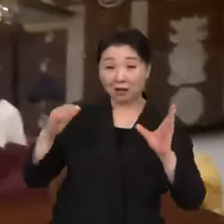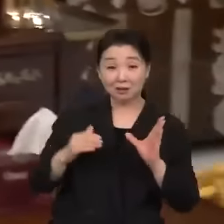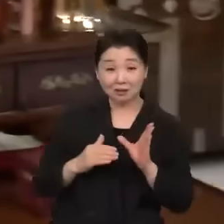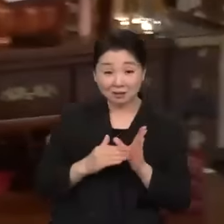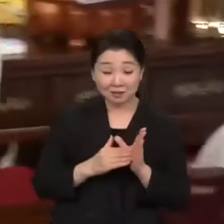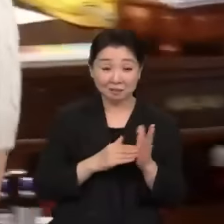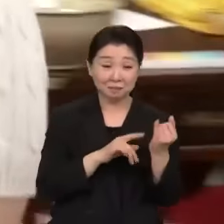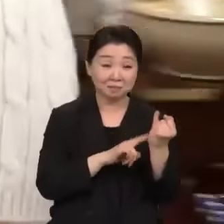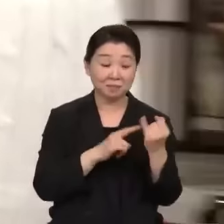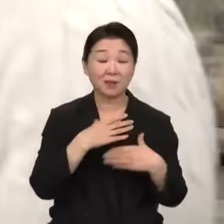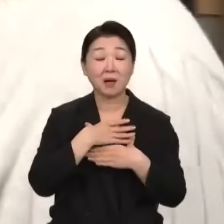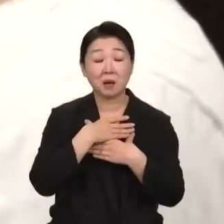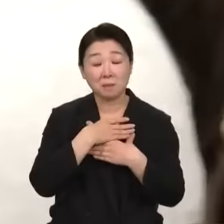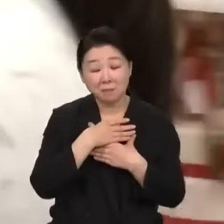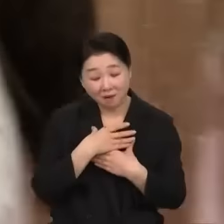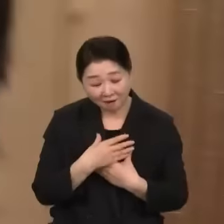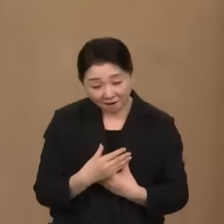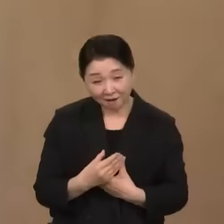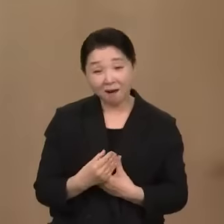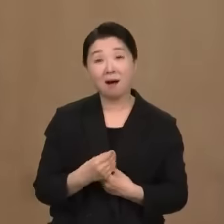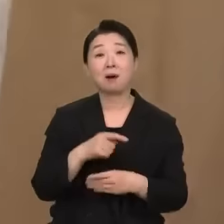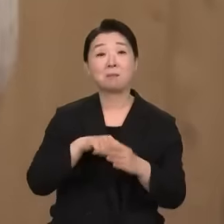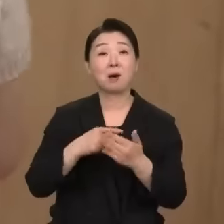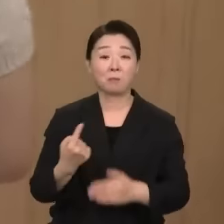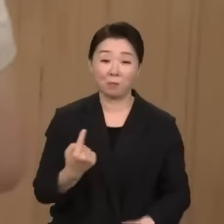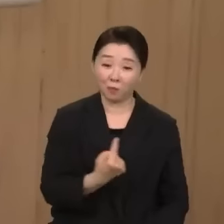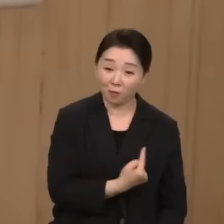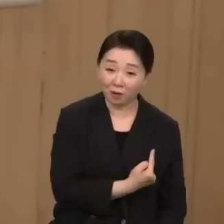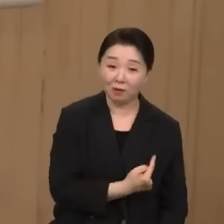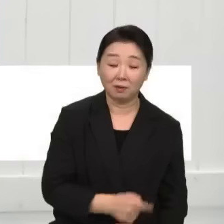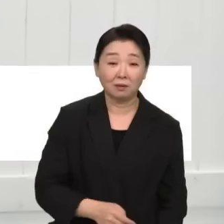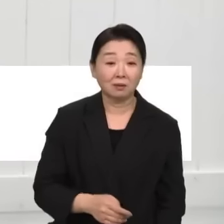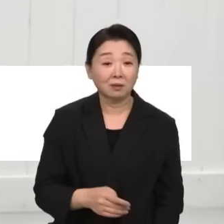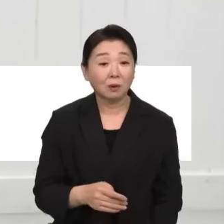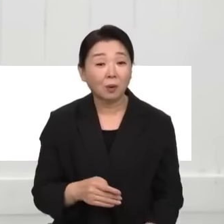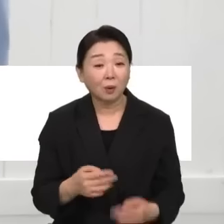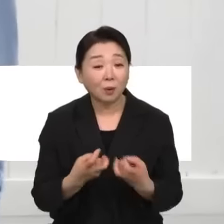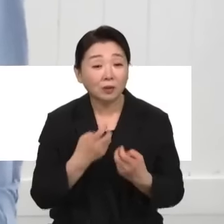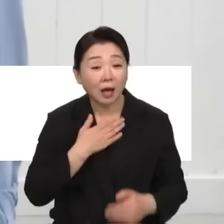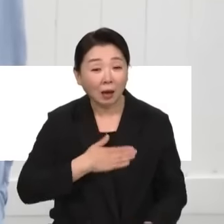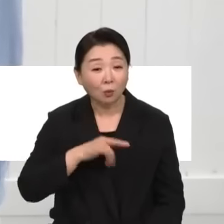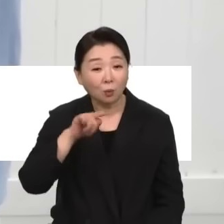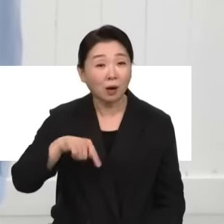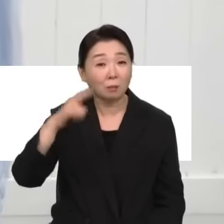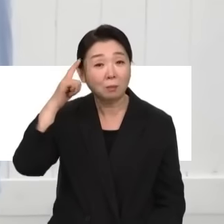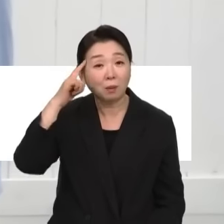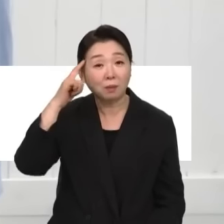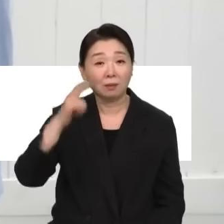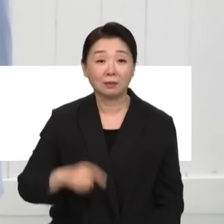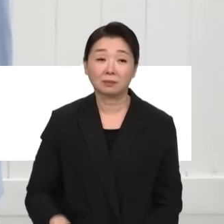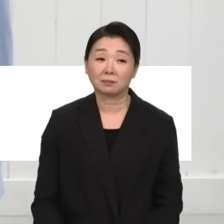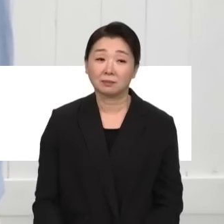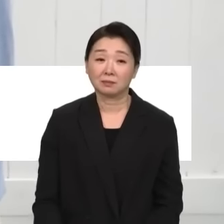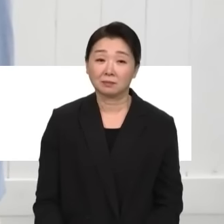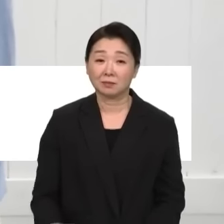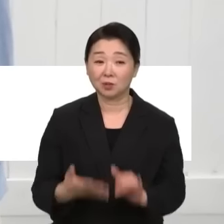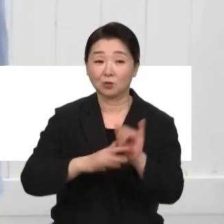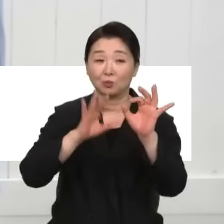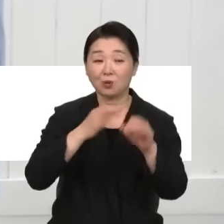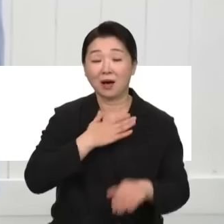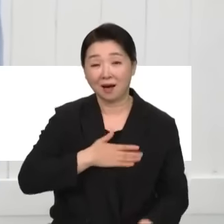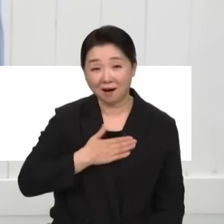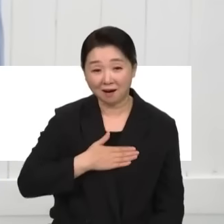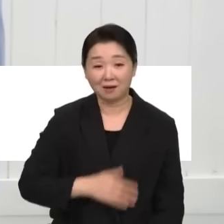아름 씨는 편안한 표정으로 신당을 나옵니다. 네. 혹시 어떻게 알고 찾아오신 건지. 유튜브를 보고 알게